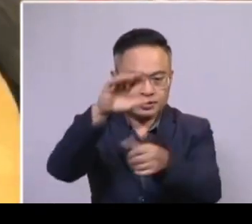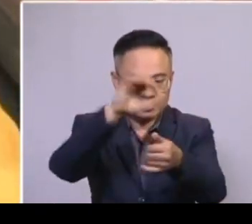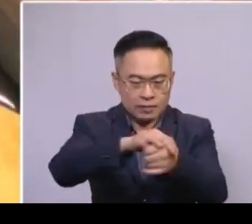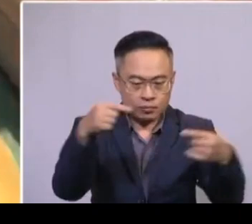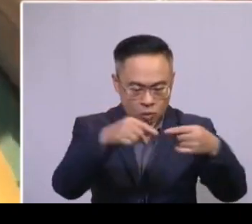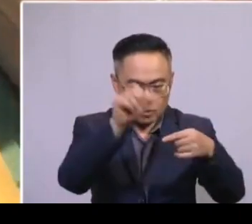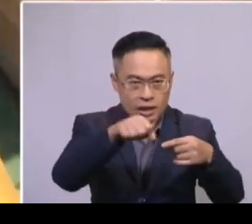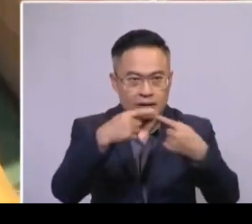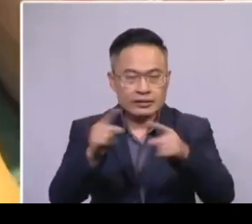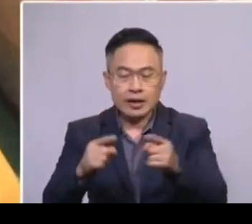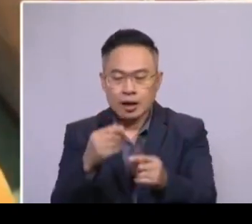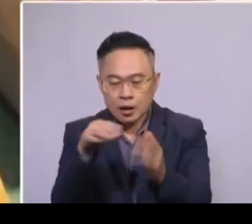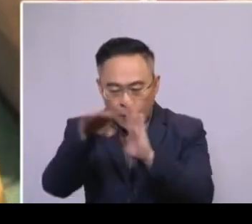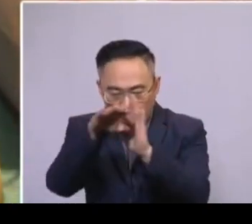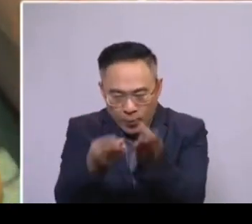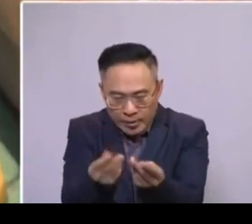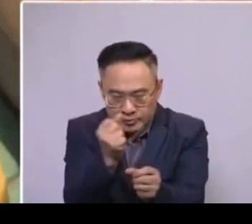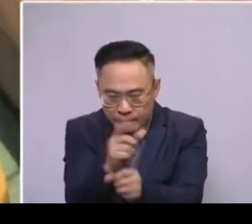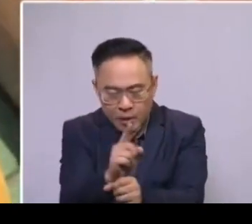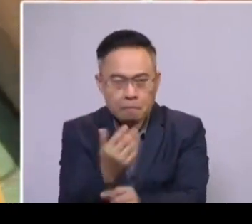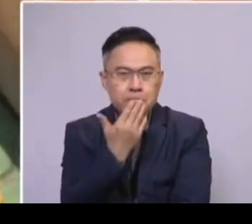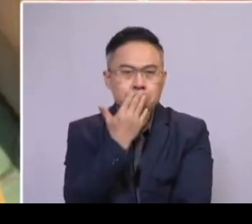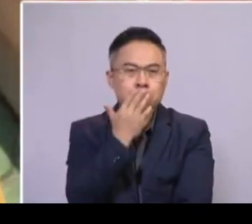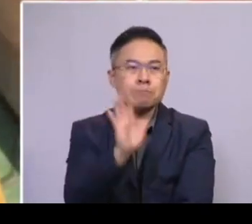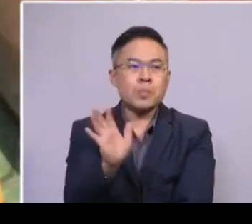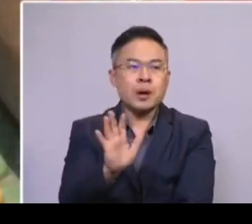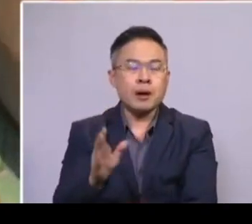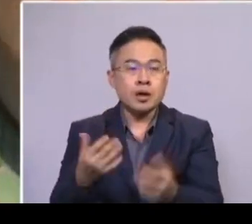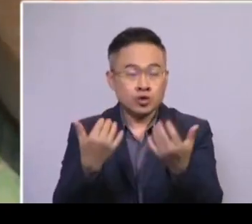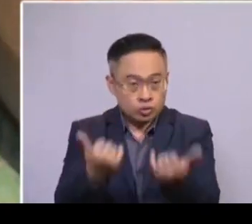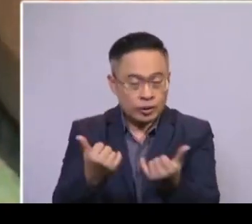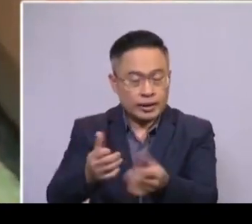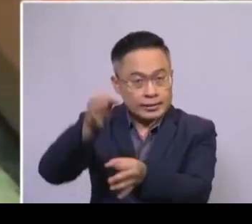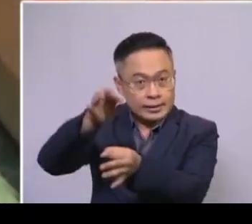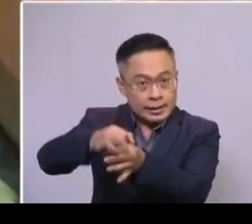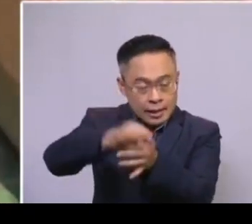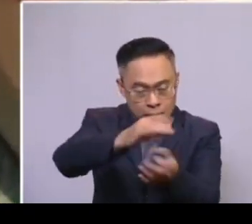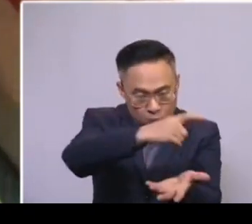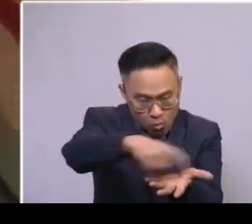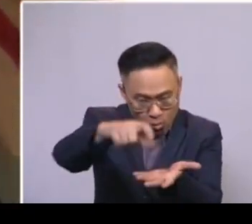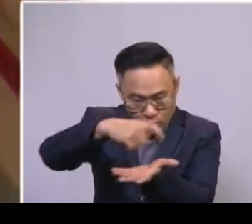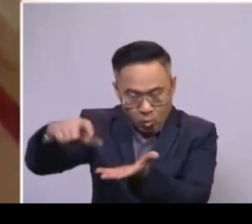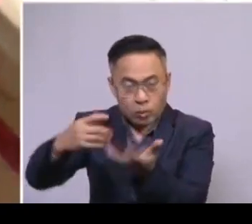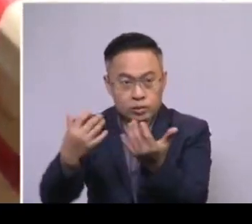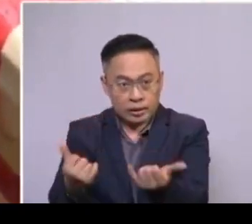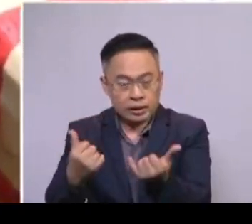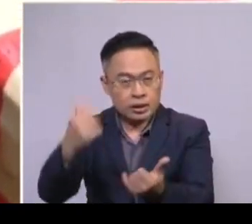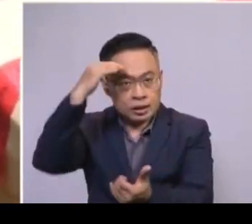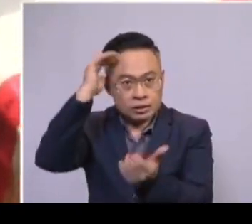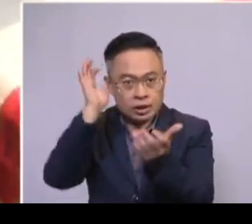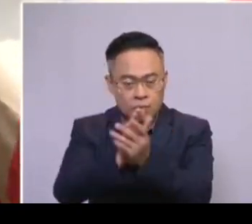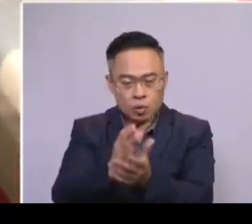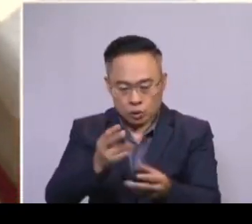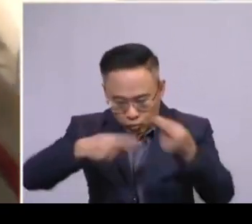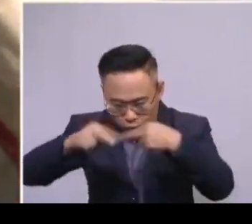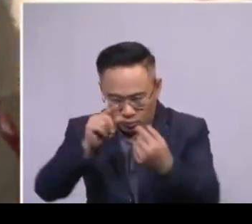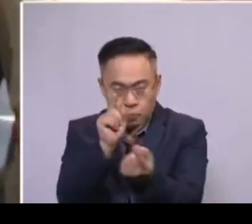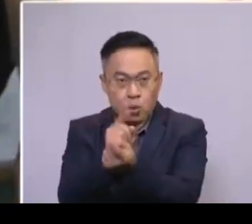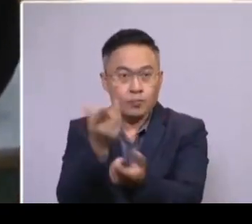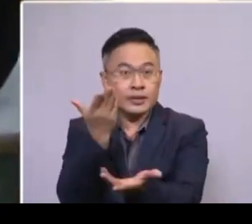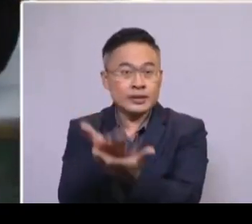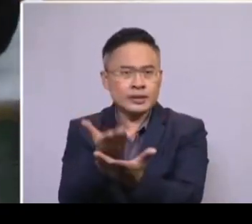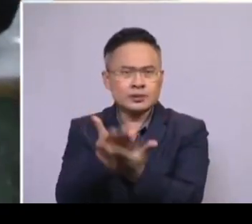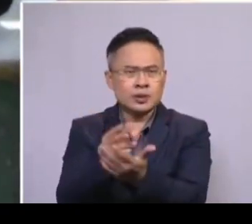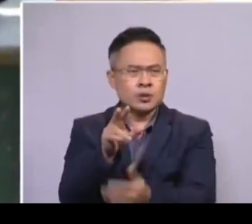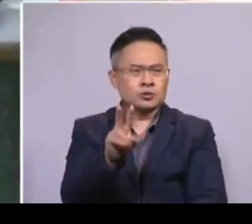ล้าน 3แสนบาทกำลังตรวจสอบกับทางธนาคารเพิ่มเติมค่ะว่ามีการโอนไปให้กับบุคคลอื่นอีกหรือไม่ถ้าเกิดมีต้องเรียก